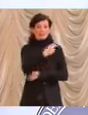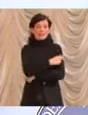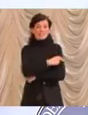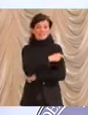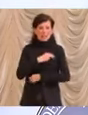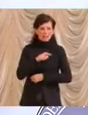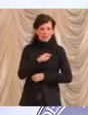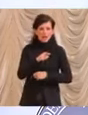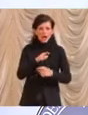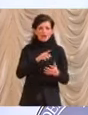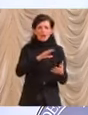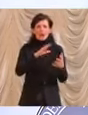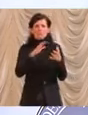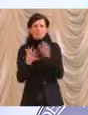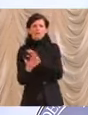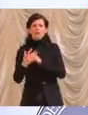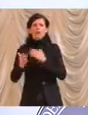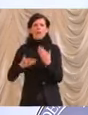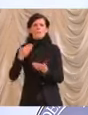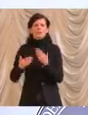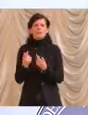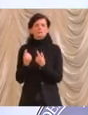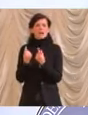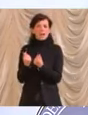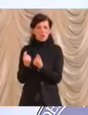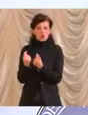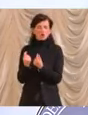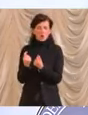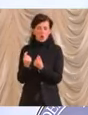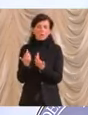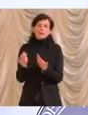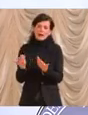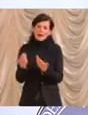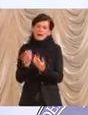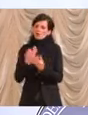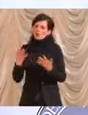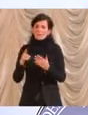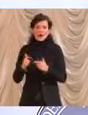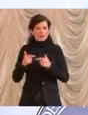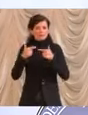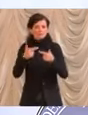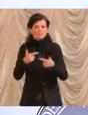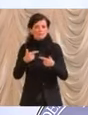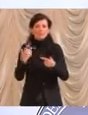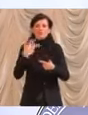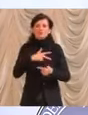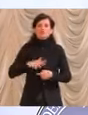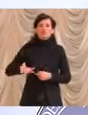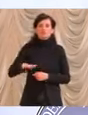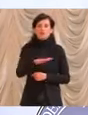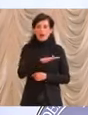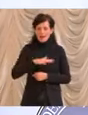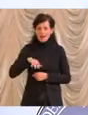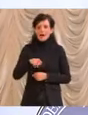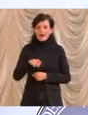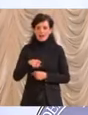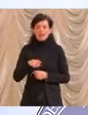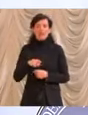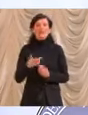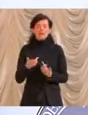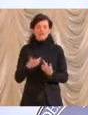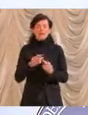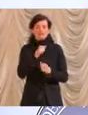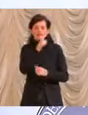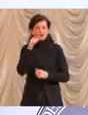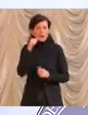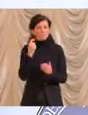emergenza economica e ovviamente con grande impatto sociale. Quindi occorrono una serie di misure che